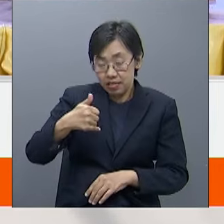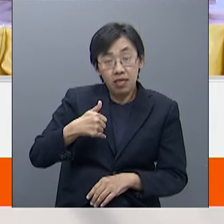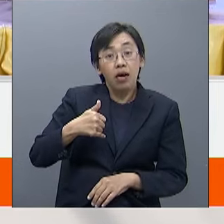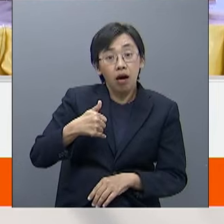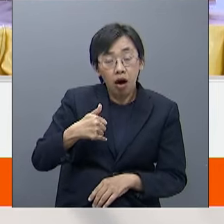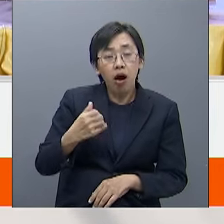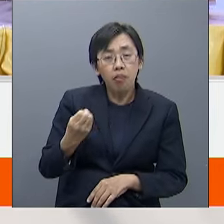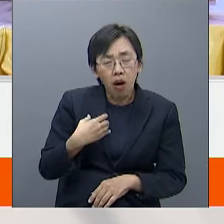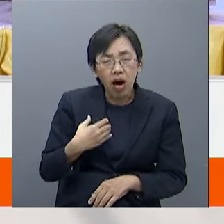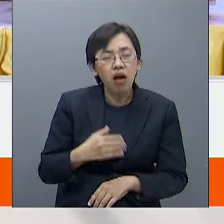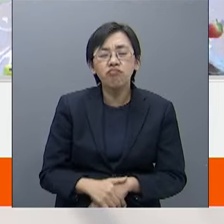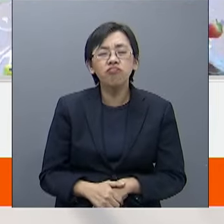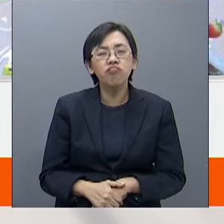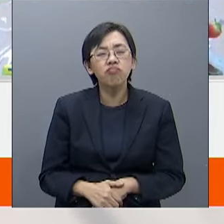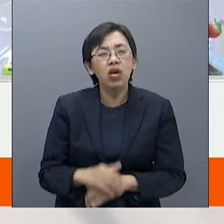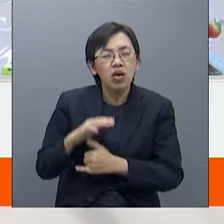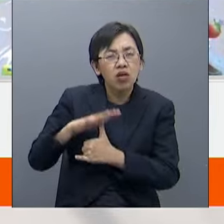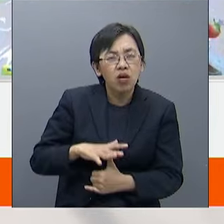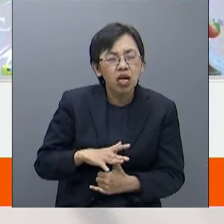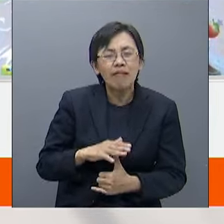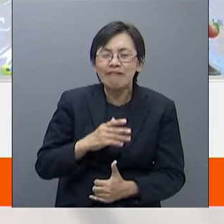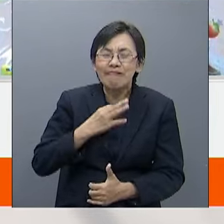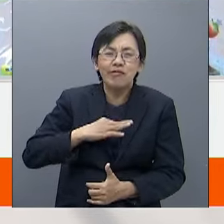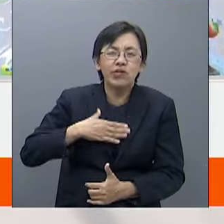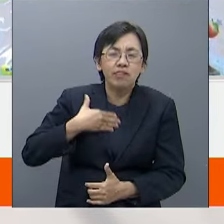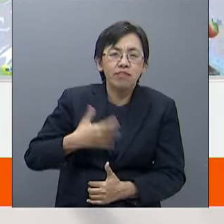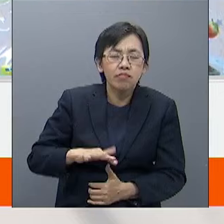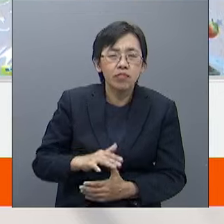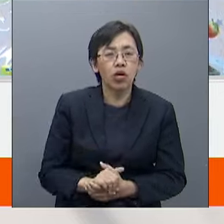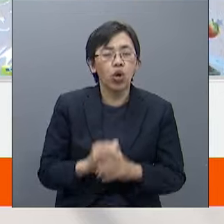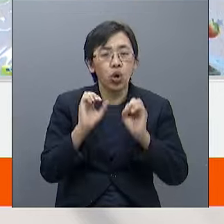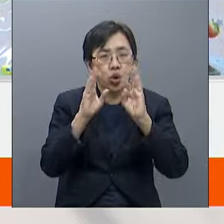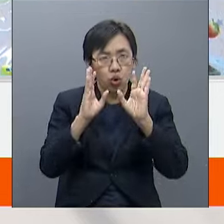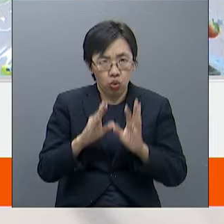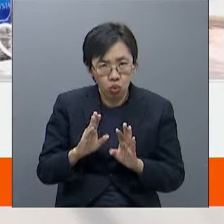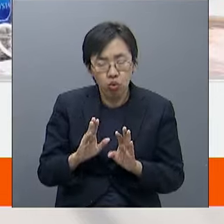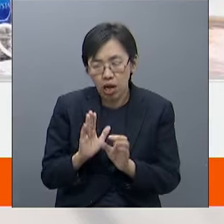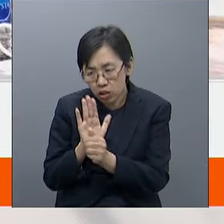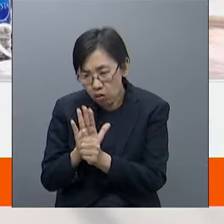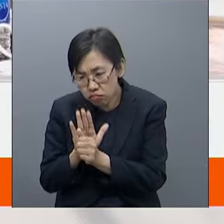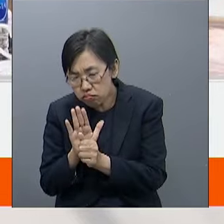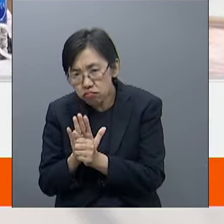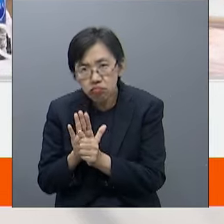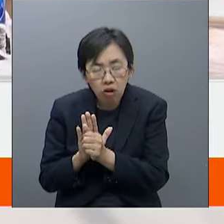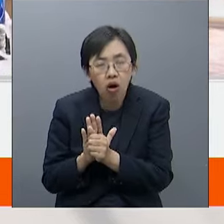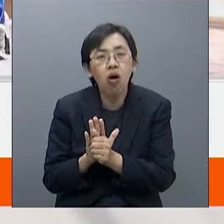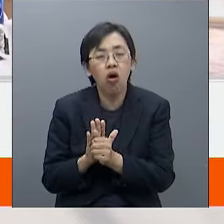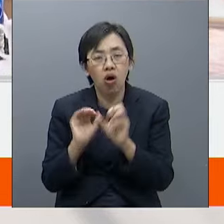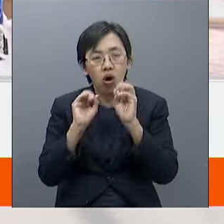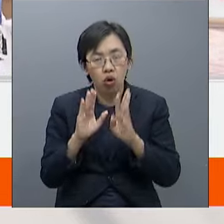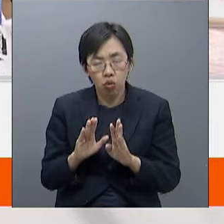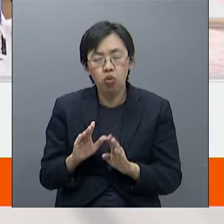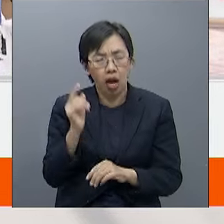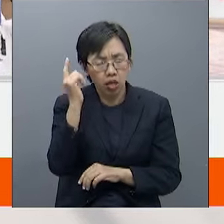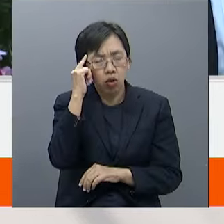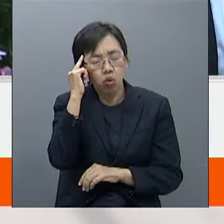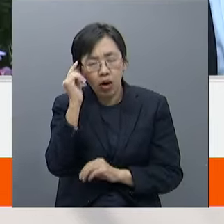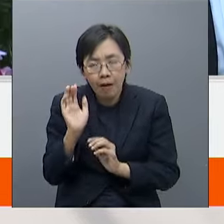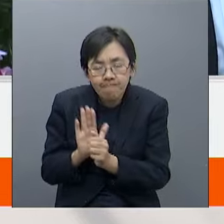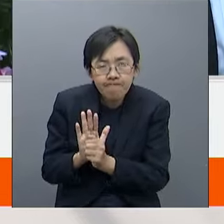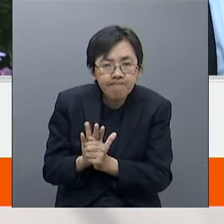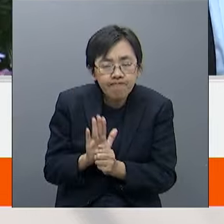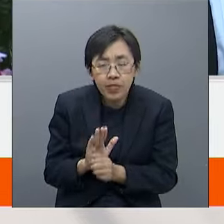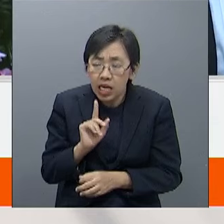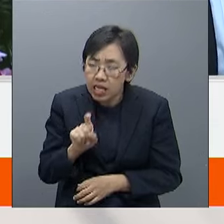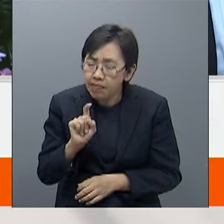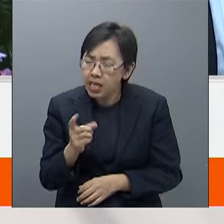ขาโดนแกล้งเขารู้สึกไม่โอเคเนี่ยหมอคิดว่าคุณครูควรจะแบบซีเรียสกับมันทุกครั้งควรจะเข้ามาถ